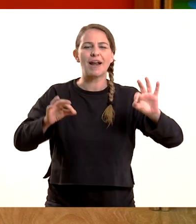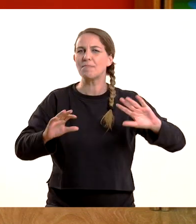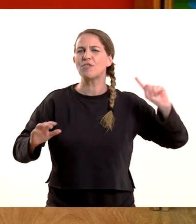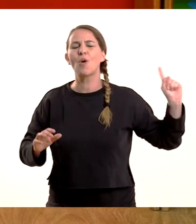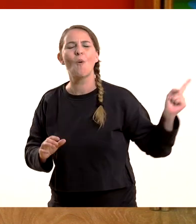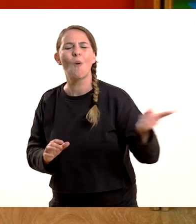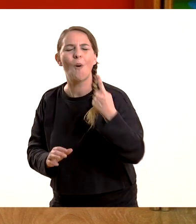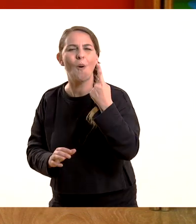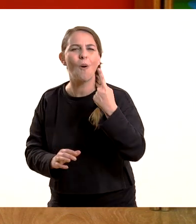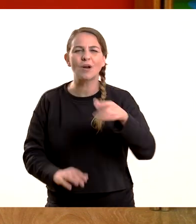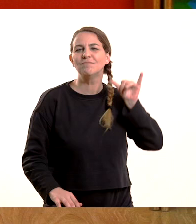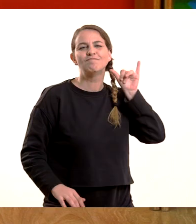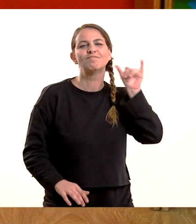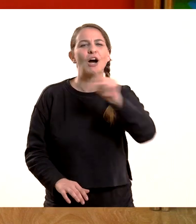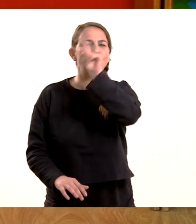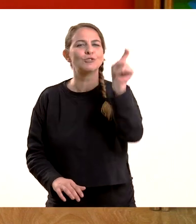πάντοτε καλά.